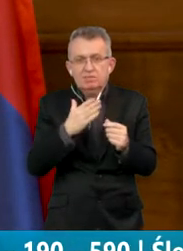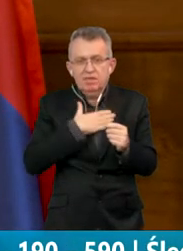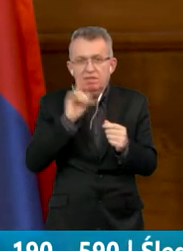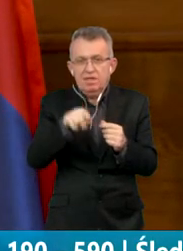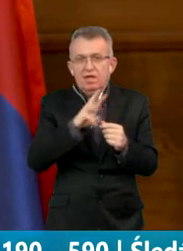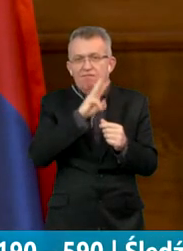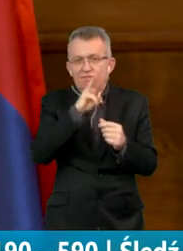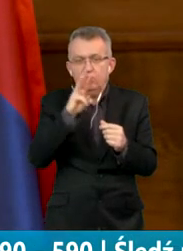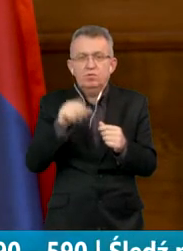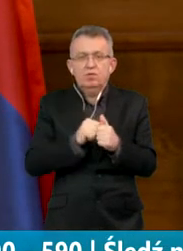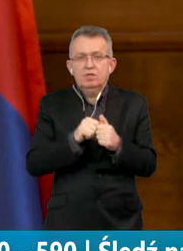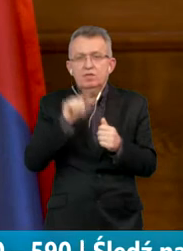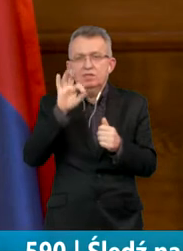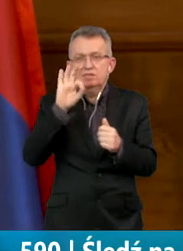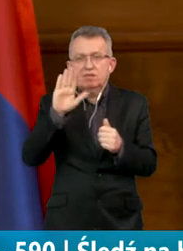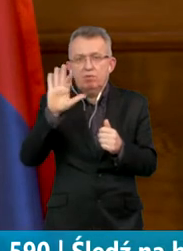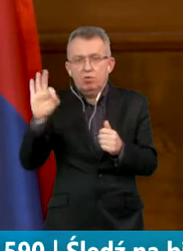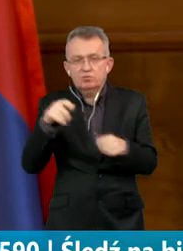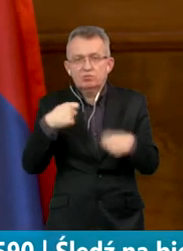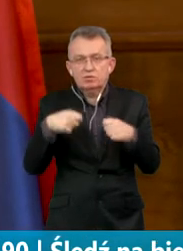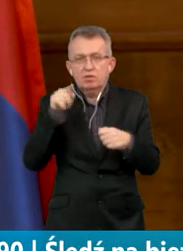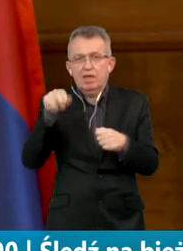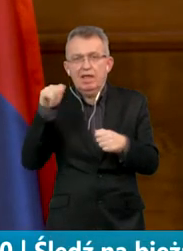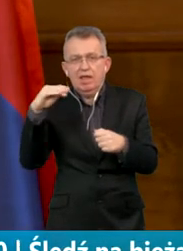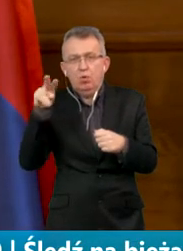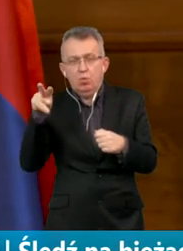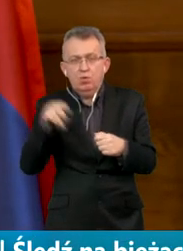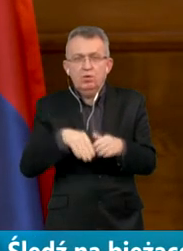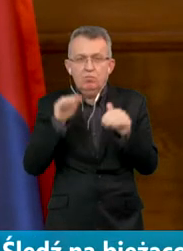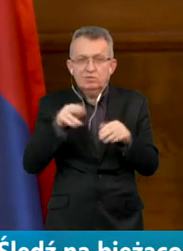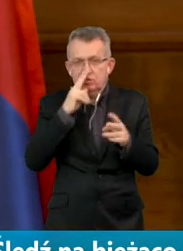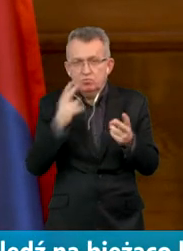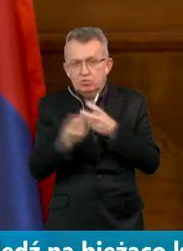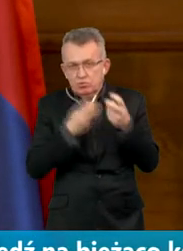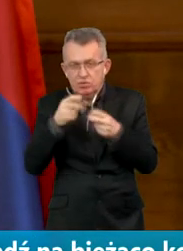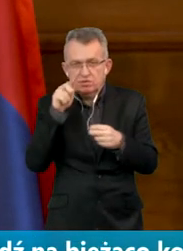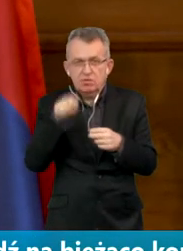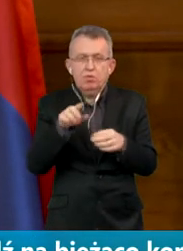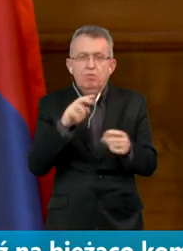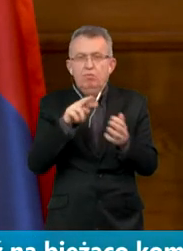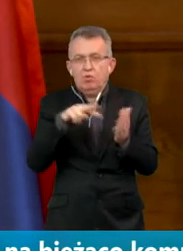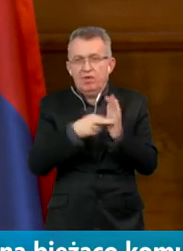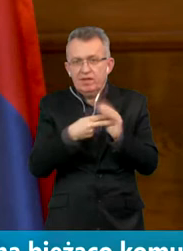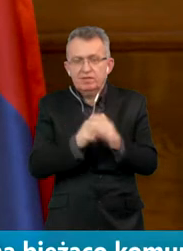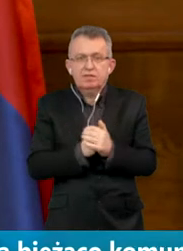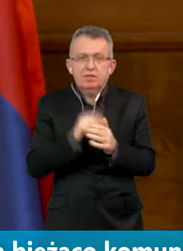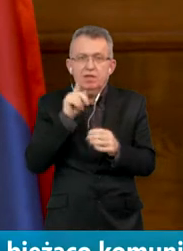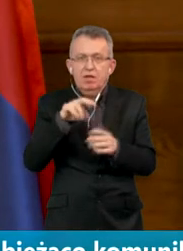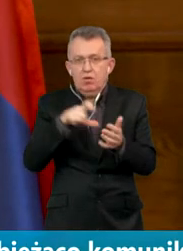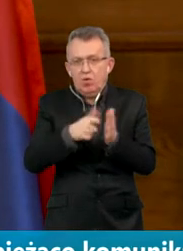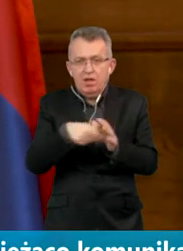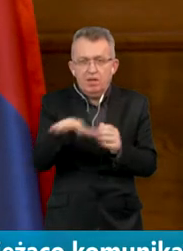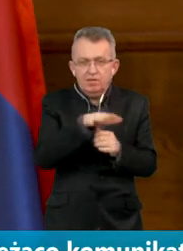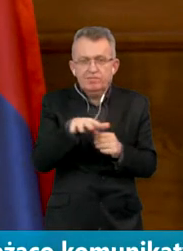stronie www.sboszczecin.eu. Tam można odszukać te projekty lokalne,